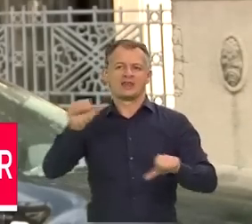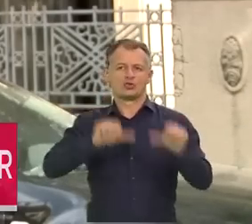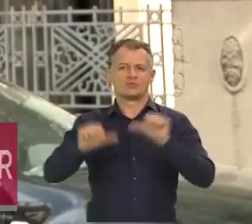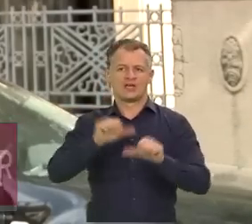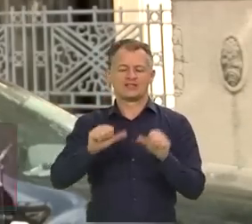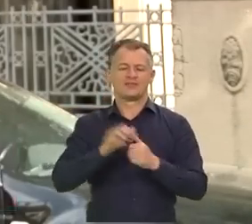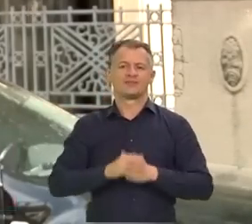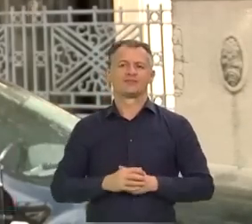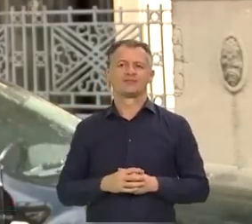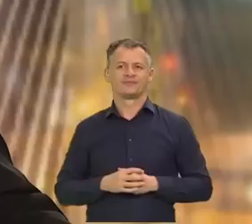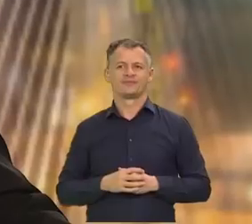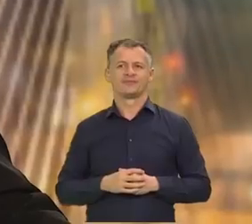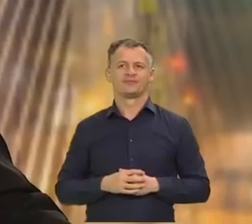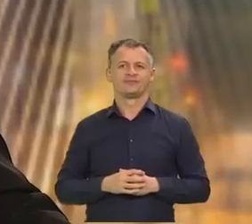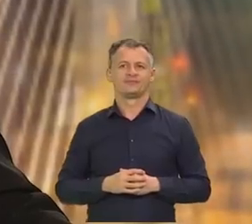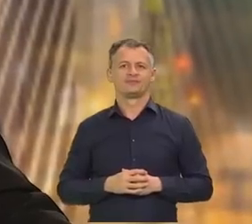La revedere!